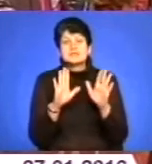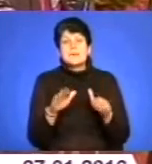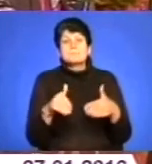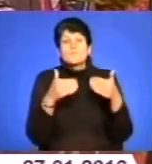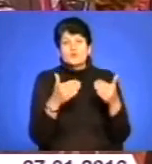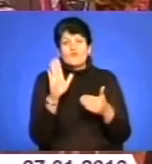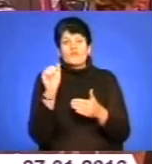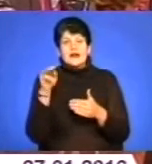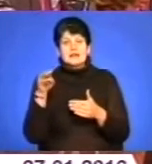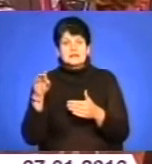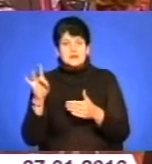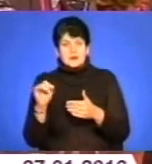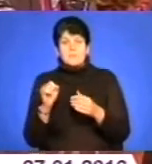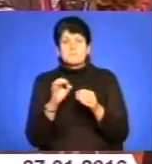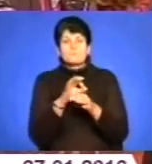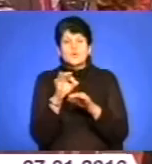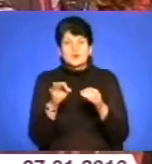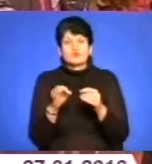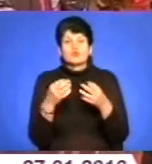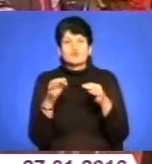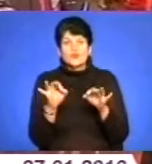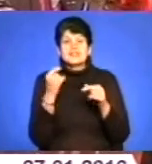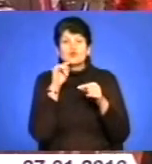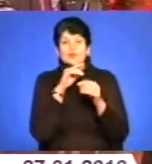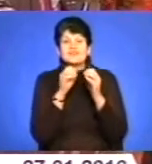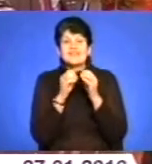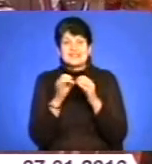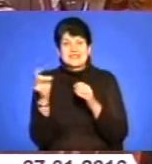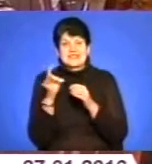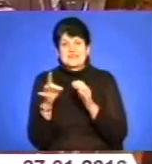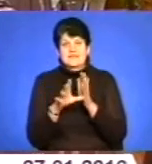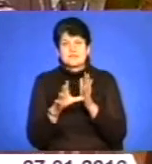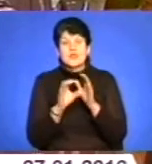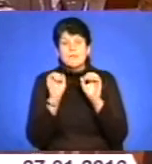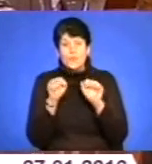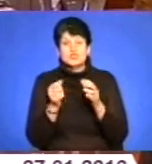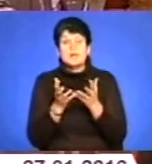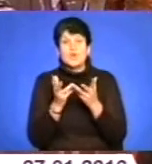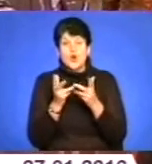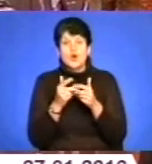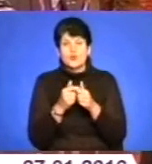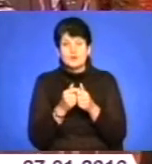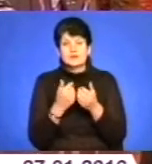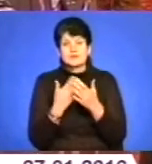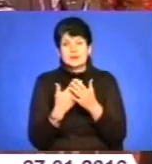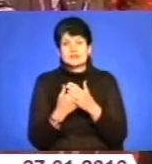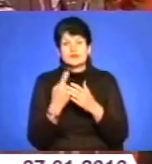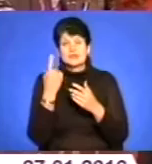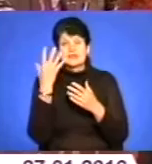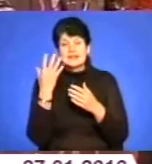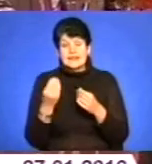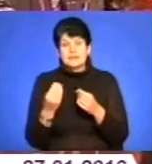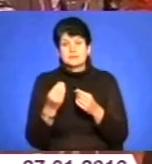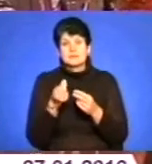запропонований ВАТРою проект дозволить зекономити в 10 разів електроенергію. Можна порахувати, коли сьогодні вони платять за 1 кВт